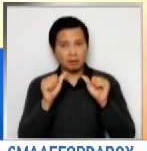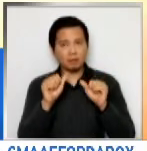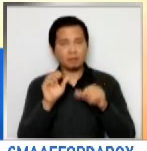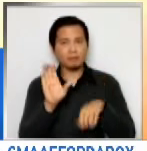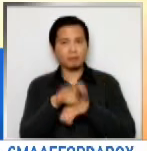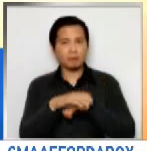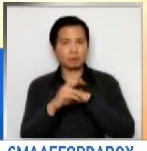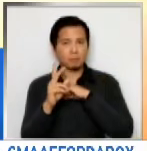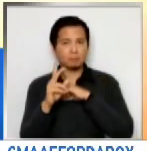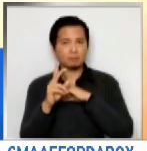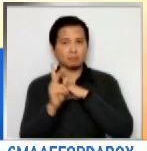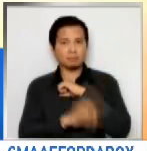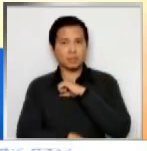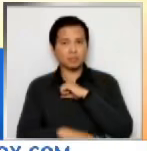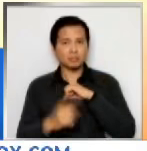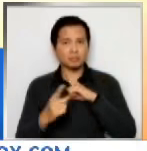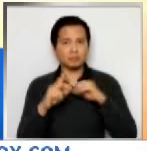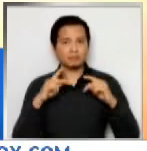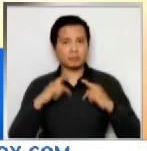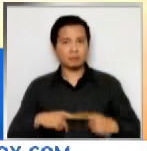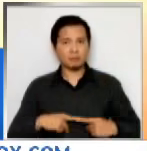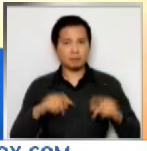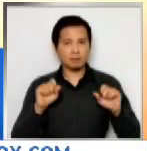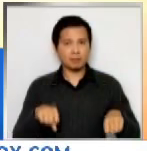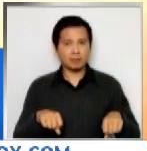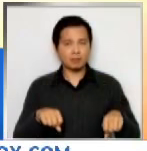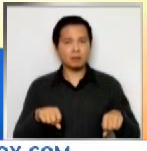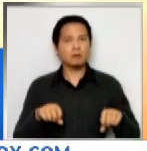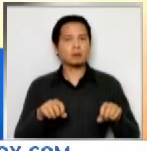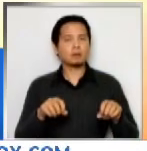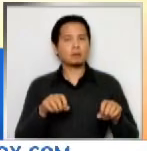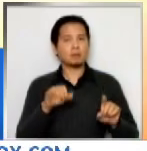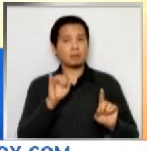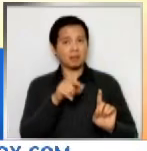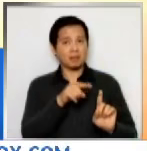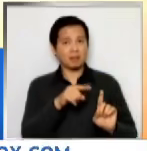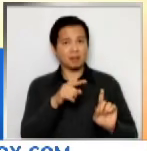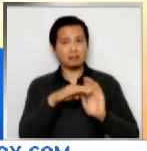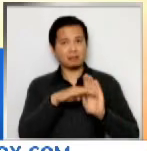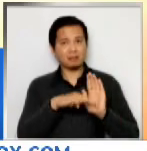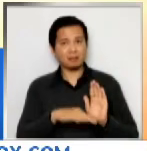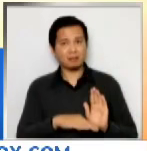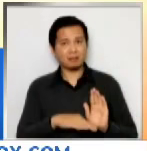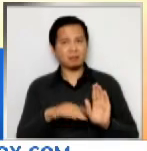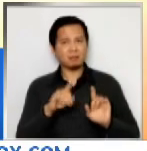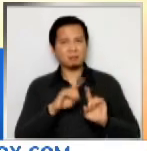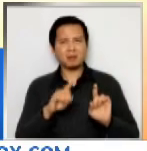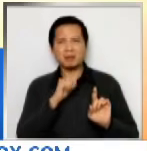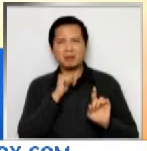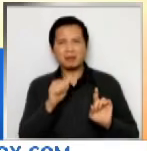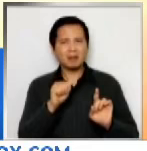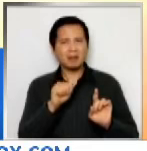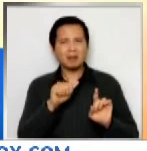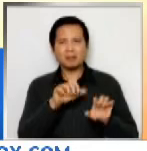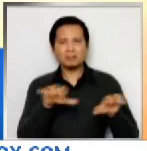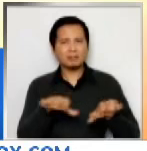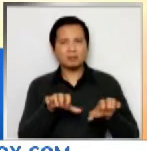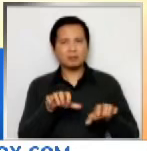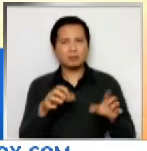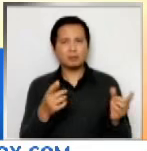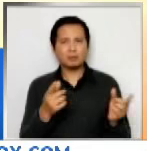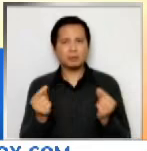violator na nahuli kung nakasaad nga po talaga sa ordinansa na hindi naman talaga dapat binibigyan ng ganitong